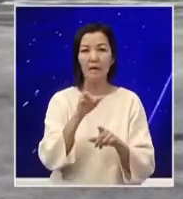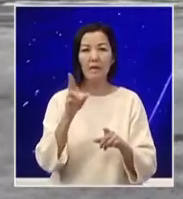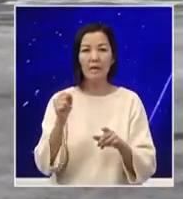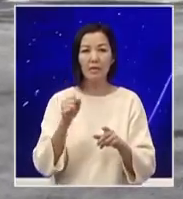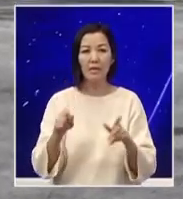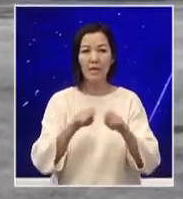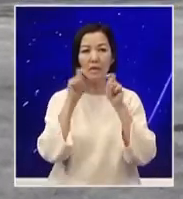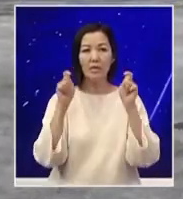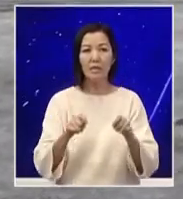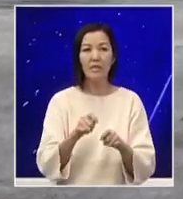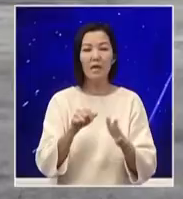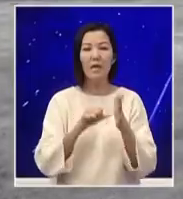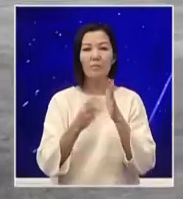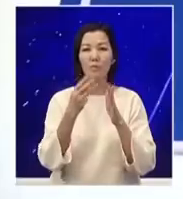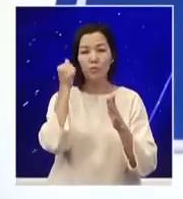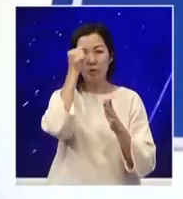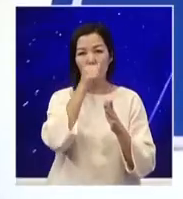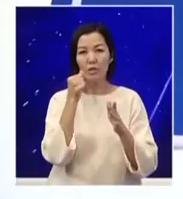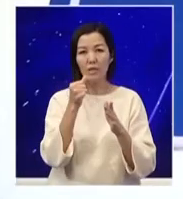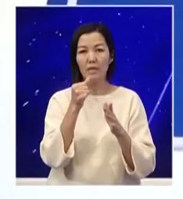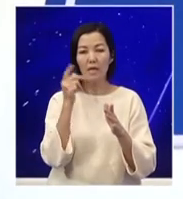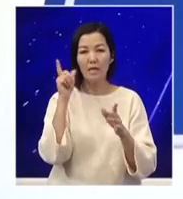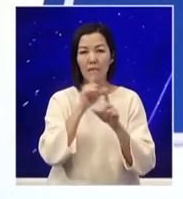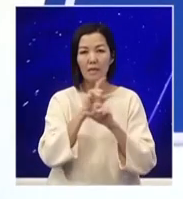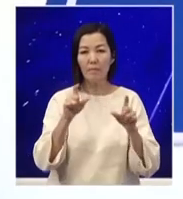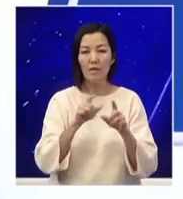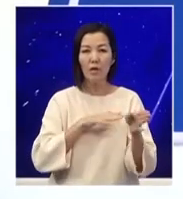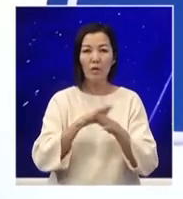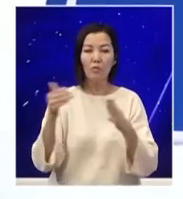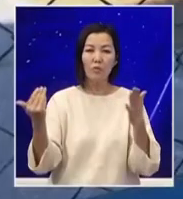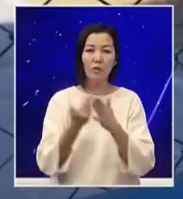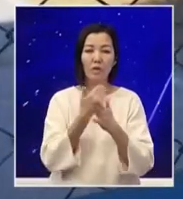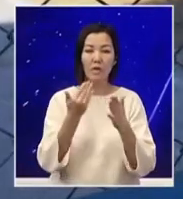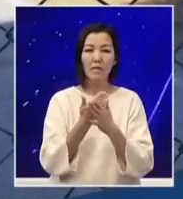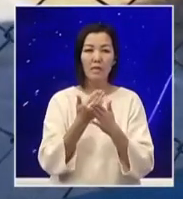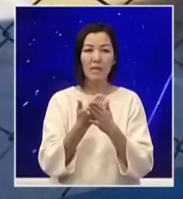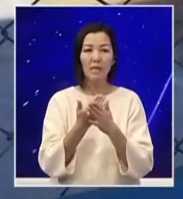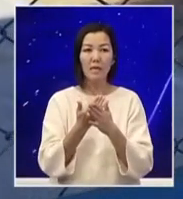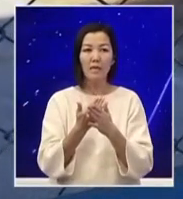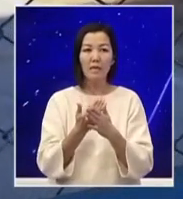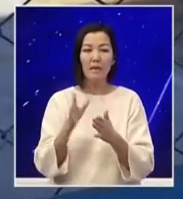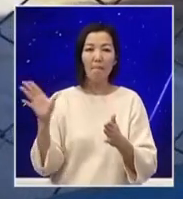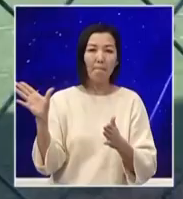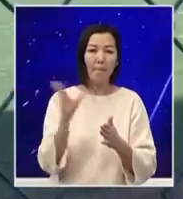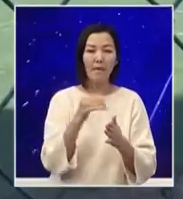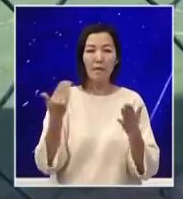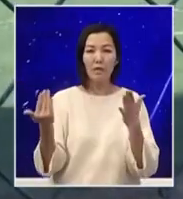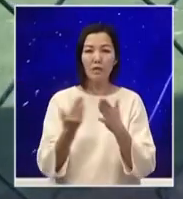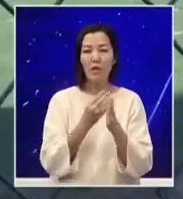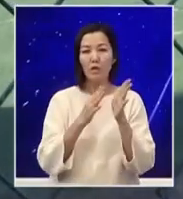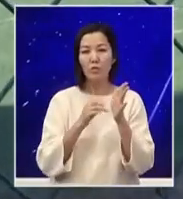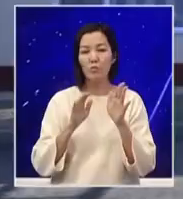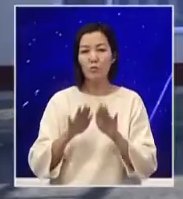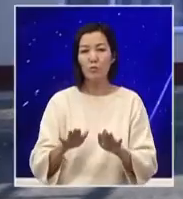қолданысқа беріледі. 64-ші жылдан бері келе жатқан ғимарат толықтай жаңартылған. Жаңа кейіпке енетін мектеп 900